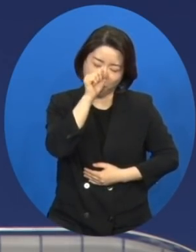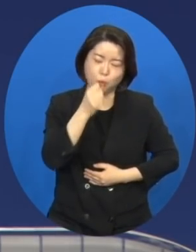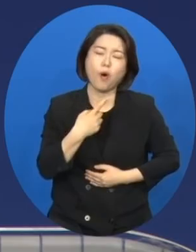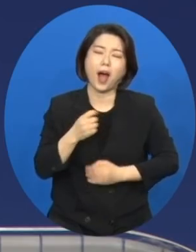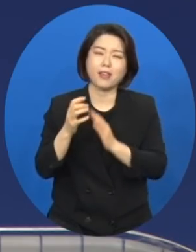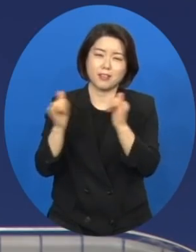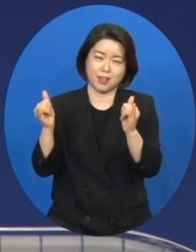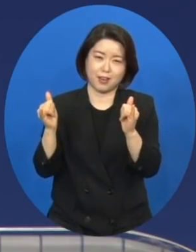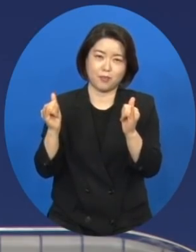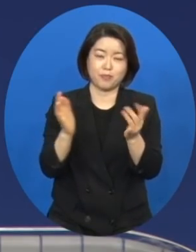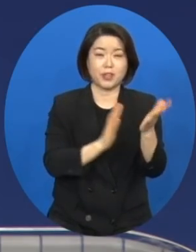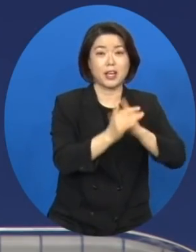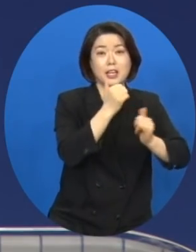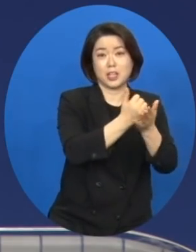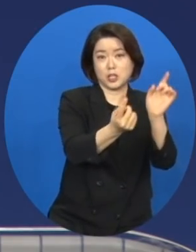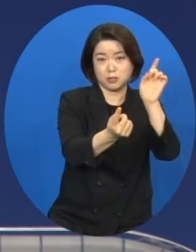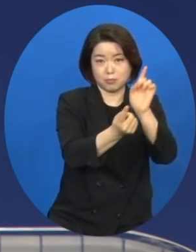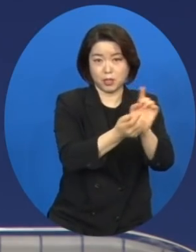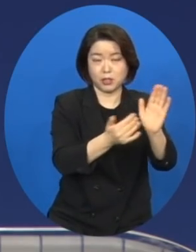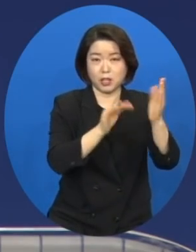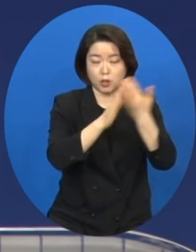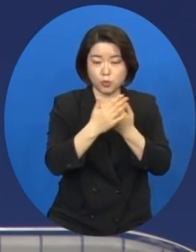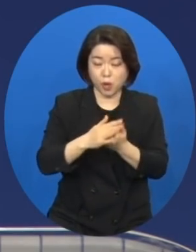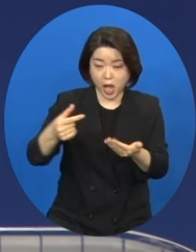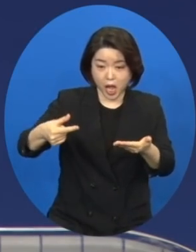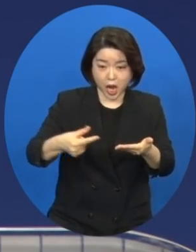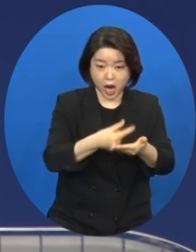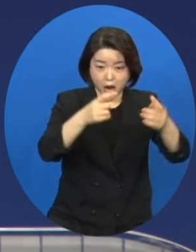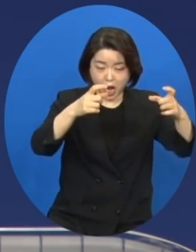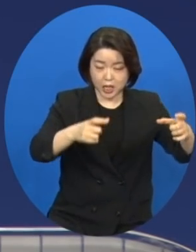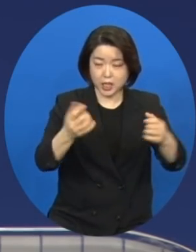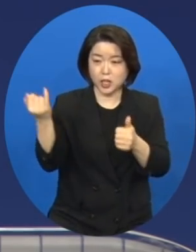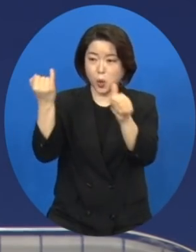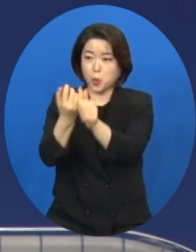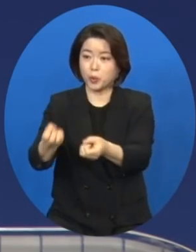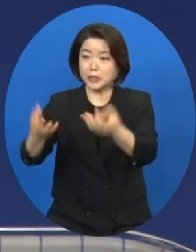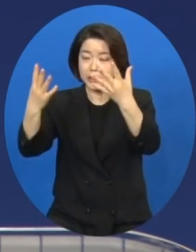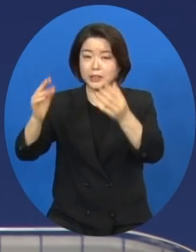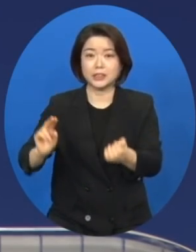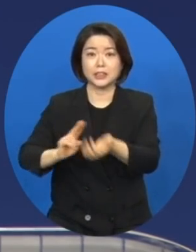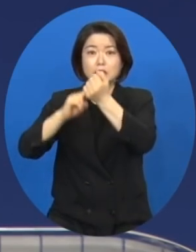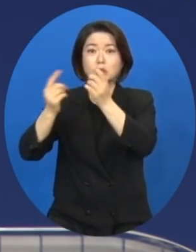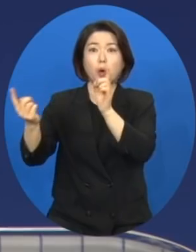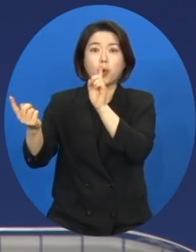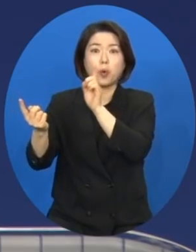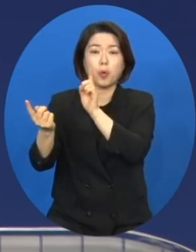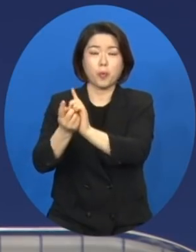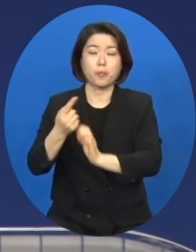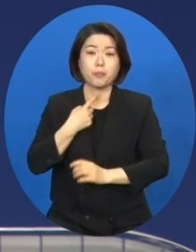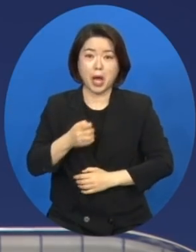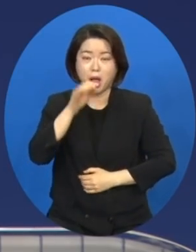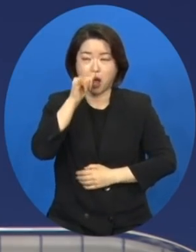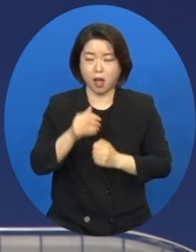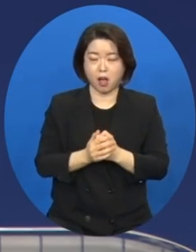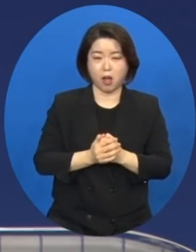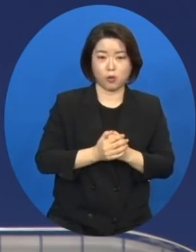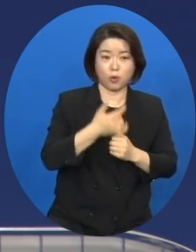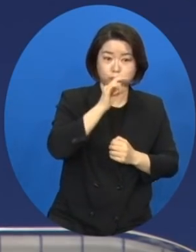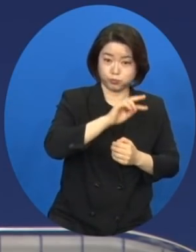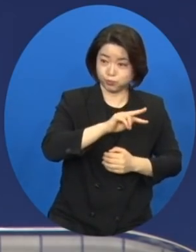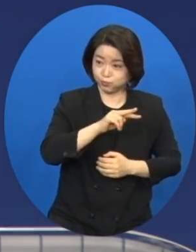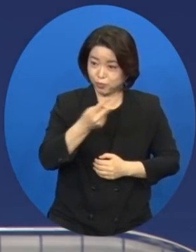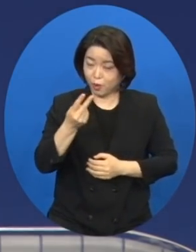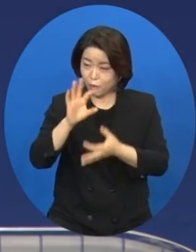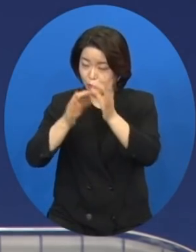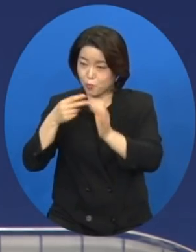만나고 나서 가나안의 혼인잔치와 같은 기적을 경험했다는 겁니다. 그래서 물이 변해 포도주가 되었습니까? 라고 했더니 그게